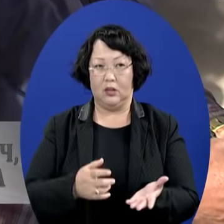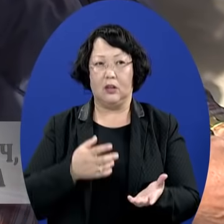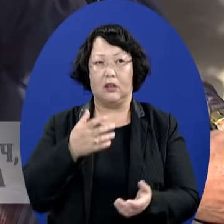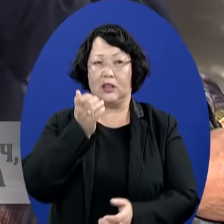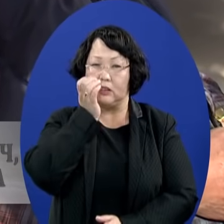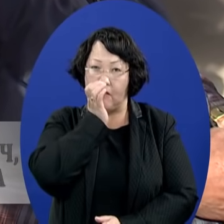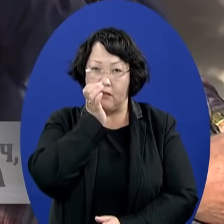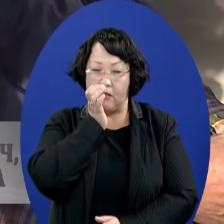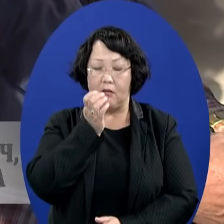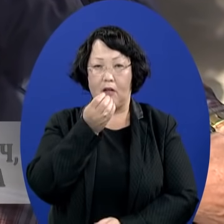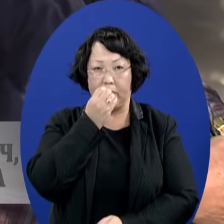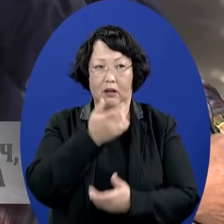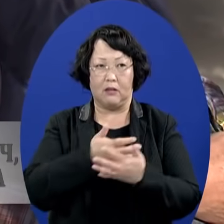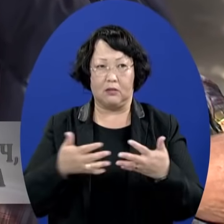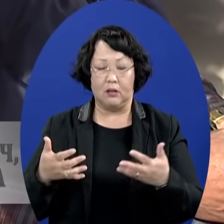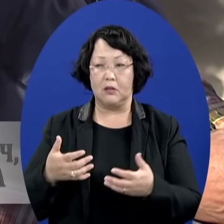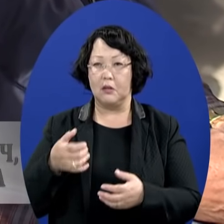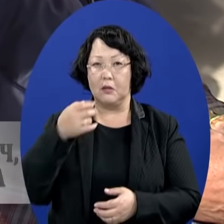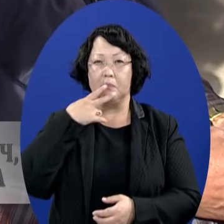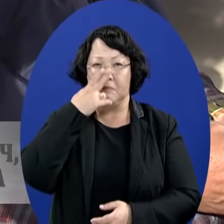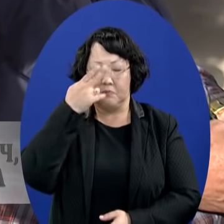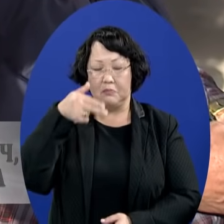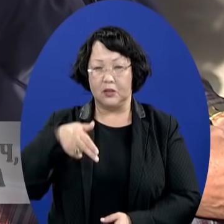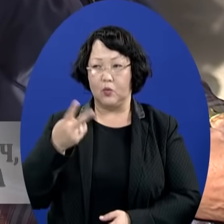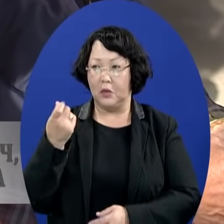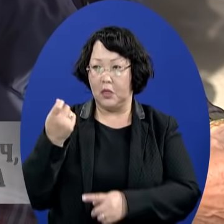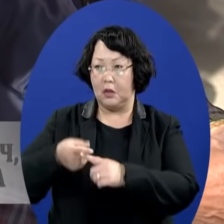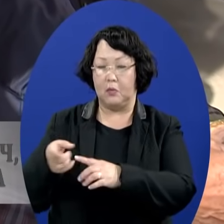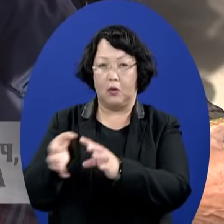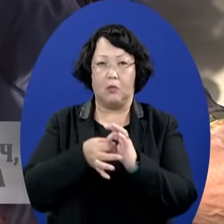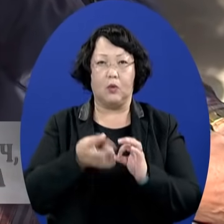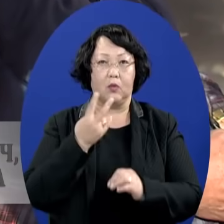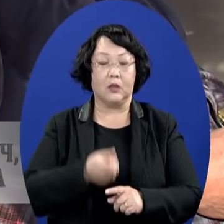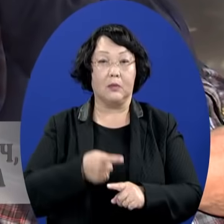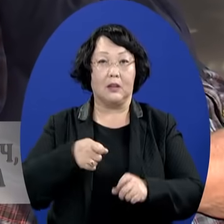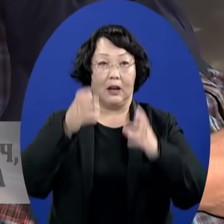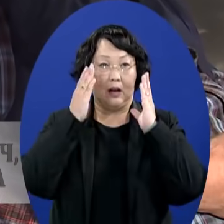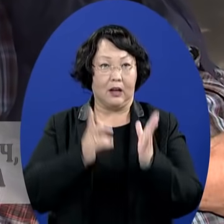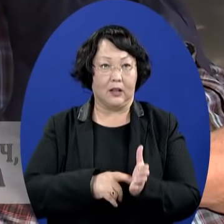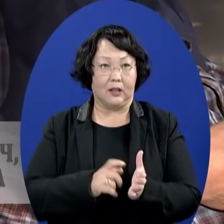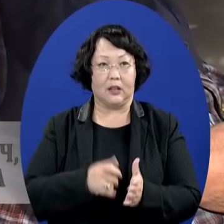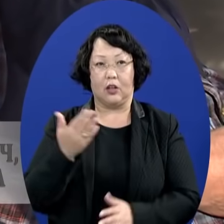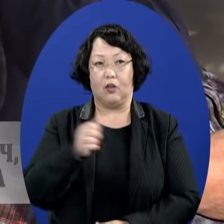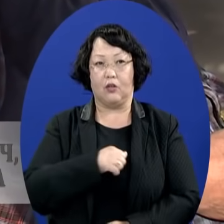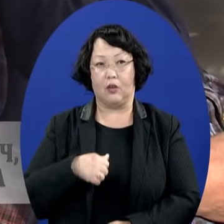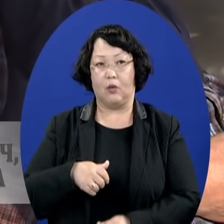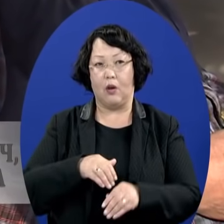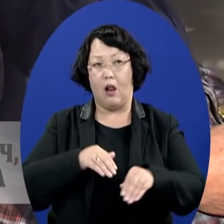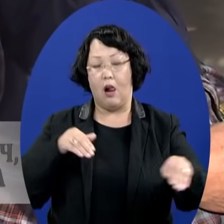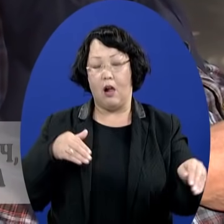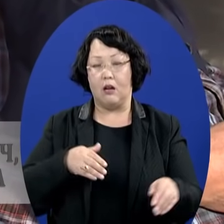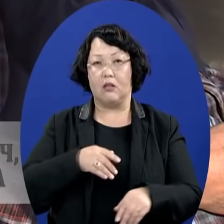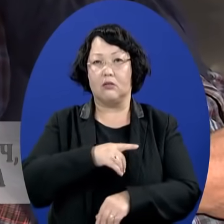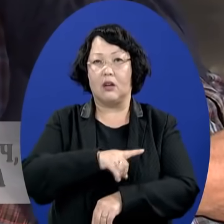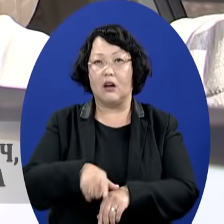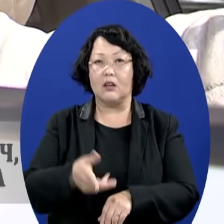мөнгөнд чи одоо энэ шатхунаас олоо бүх юм нэмэгдэж шүү дээ. Энэ дээр бас анхаарч үзэх зүгээр л байна нэр тий. Энэ хэр удаа очирсан бэ? Оо би одоо энэ чи одоо цаг